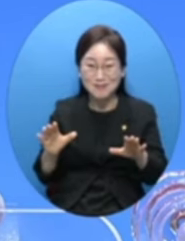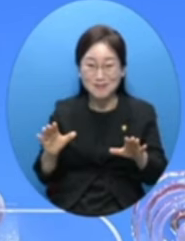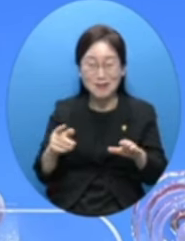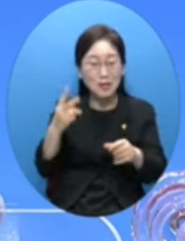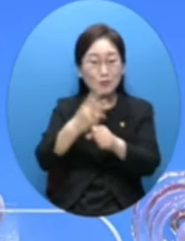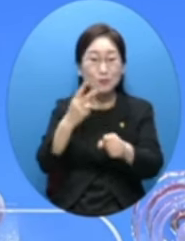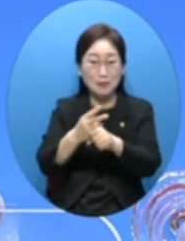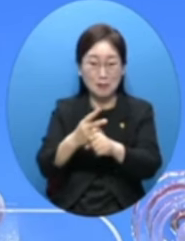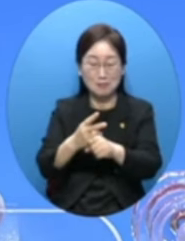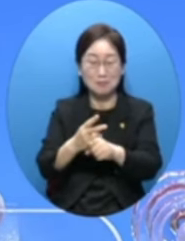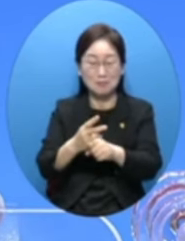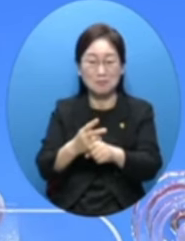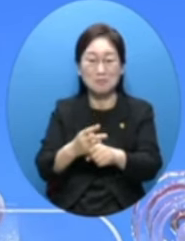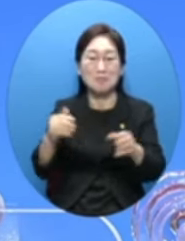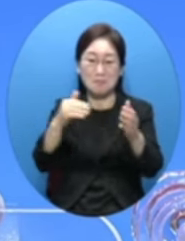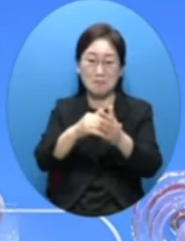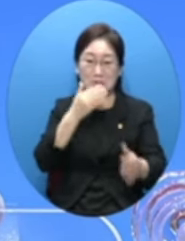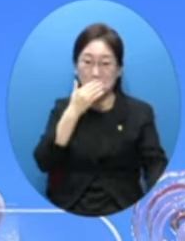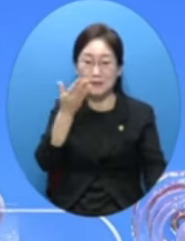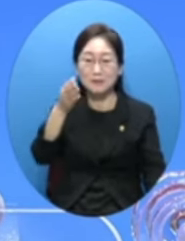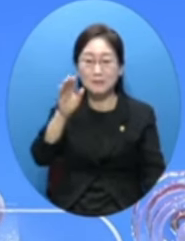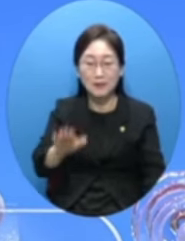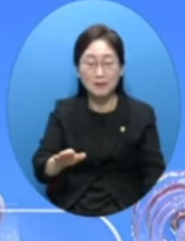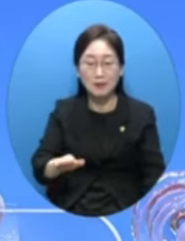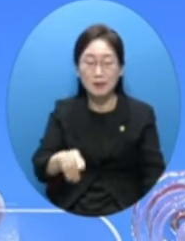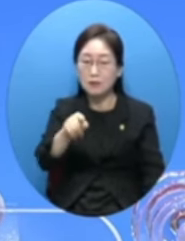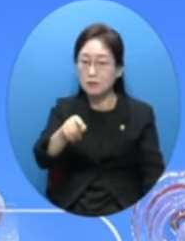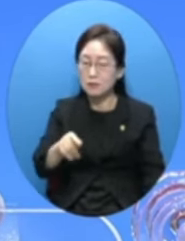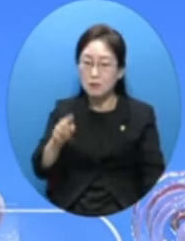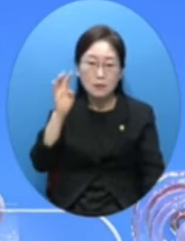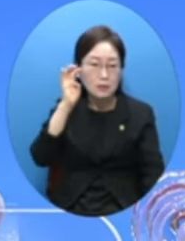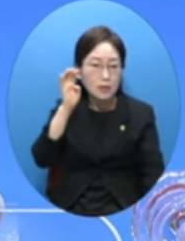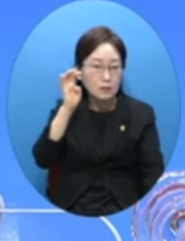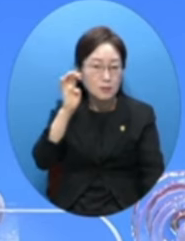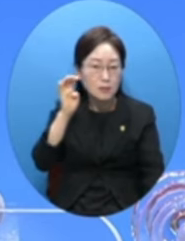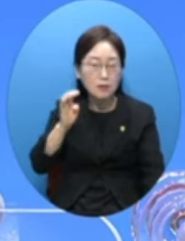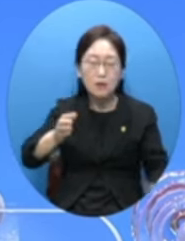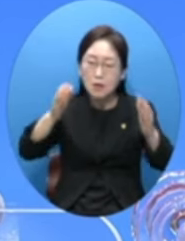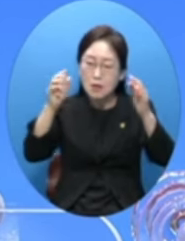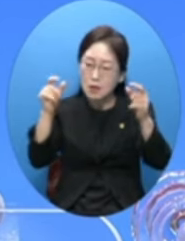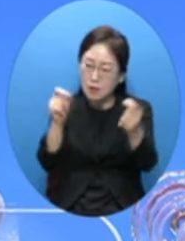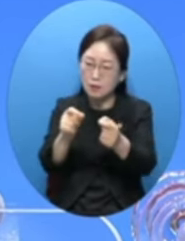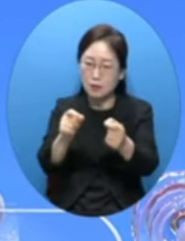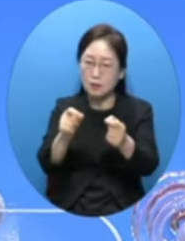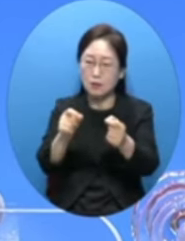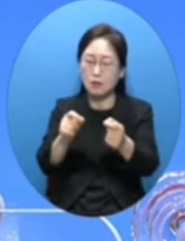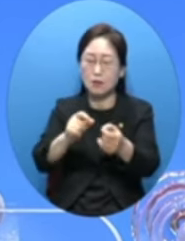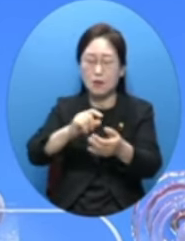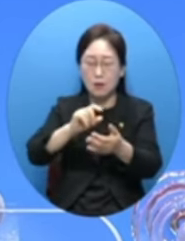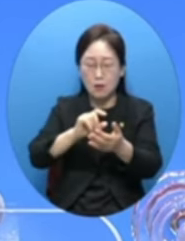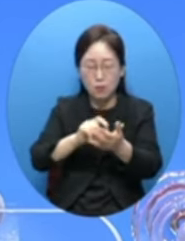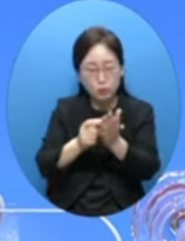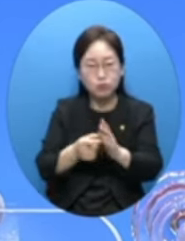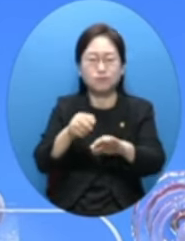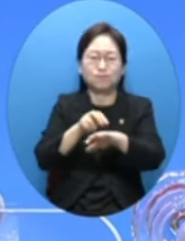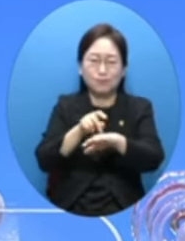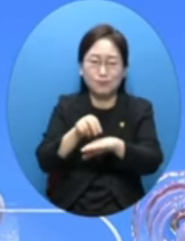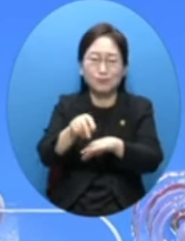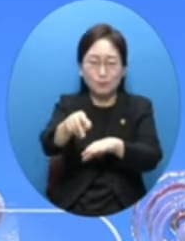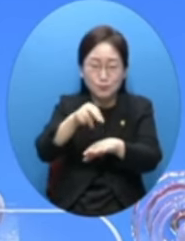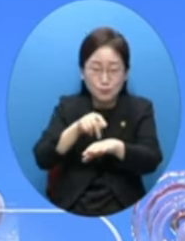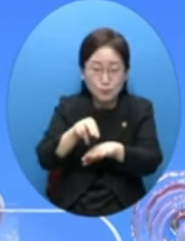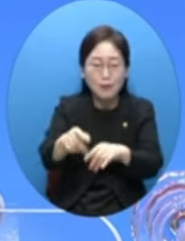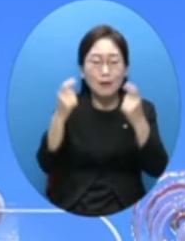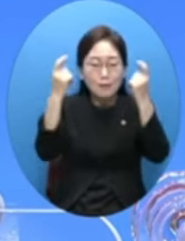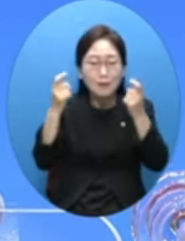2시간 만이면 내려가는 거리인데 이것을 약 40일 가까이 걷고 걸어가는 나그네길 인생을 그는